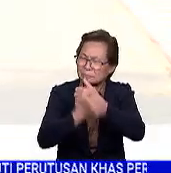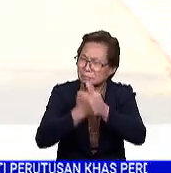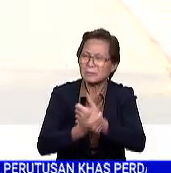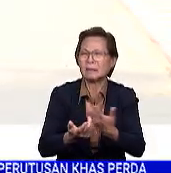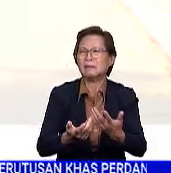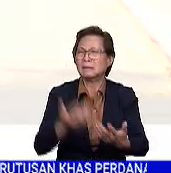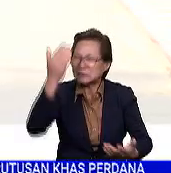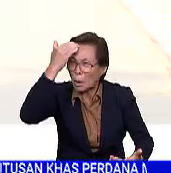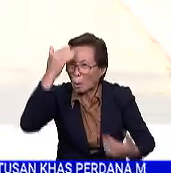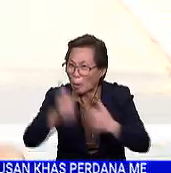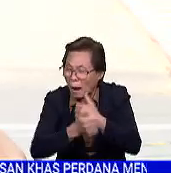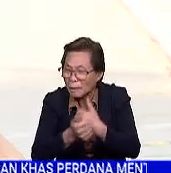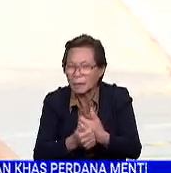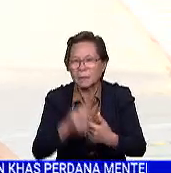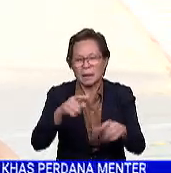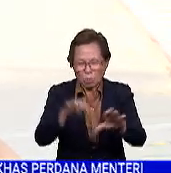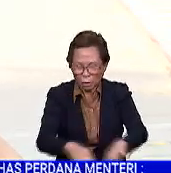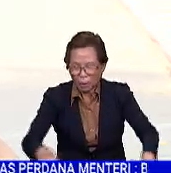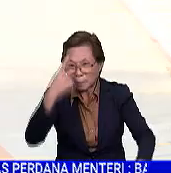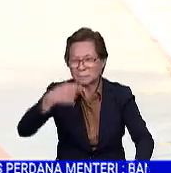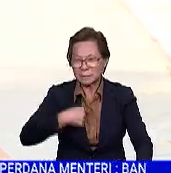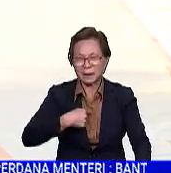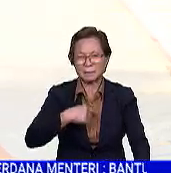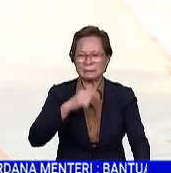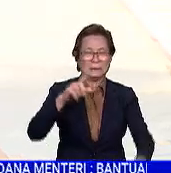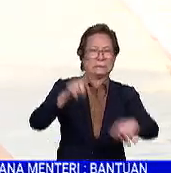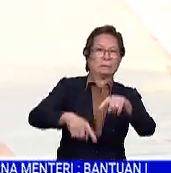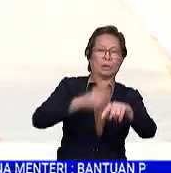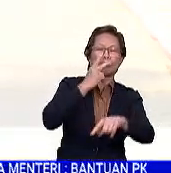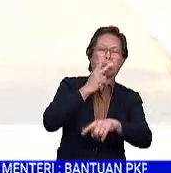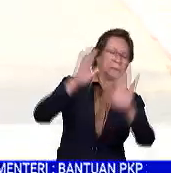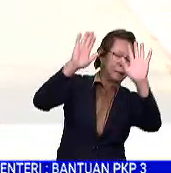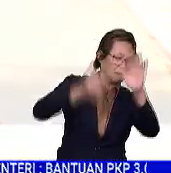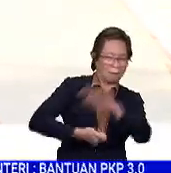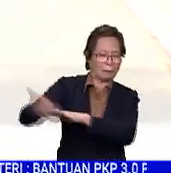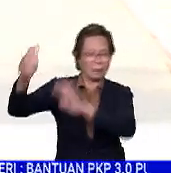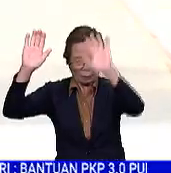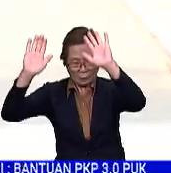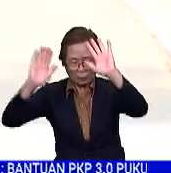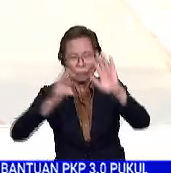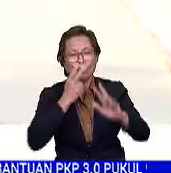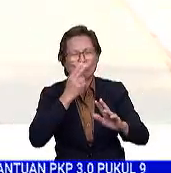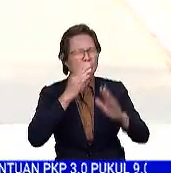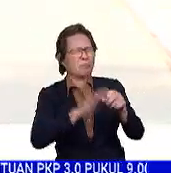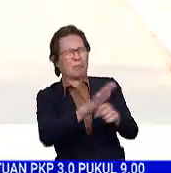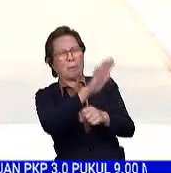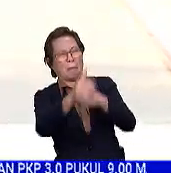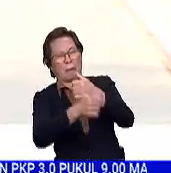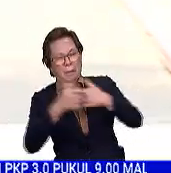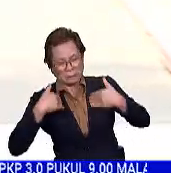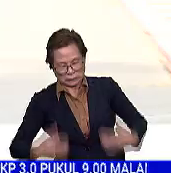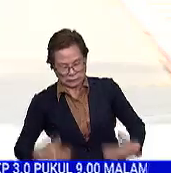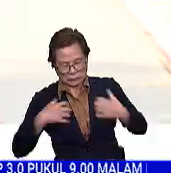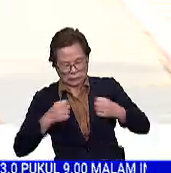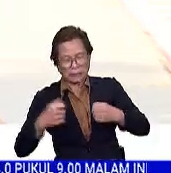macam budak-budak macam kita pun memang saya memang tak boleh. Kalau isap rokok memang saya lari. Asap rokok tu memang membahayakan kesihatan kita